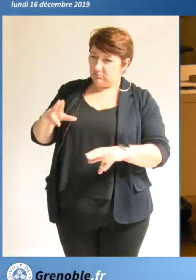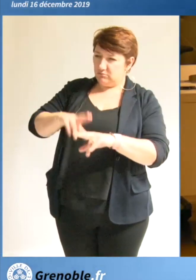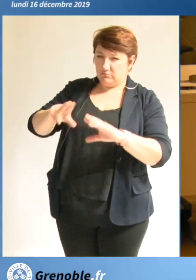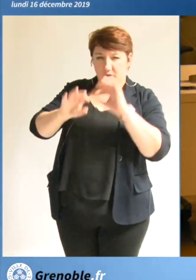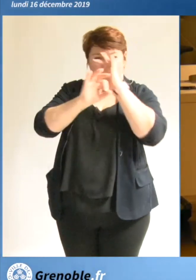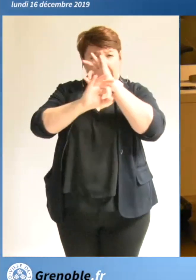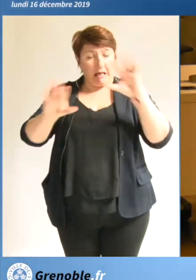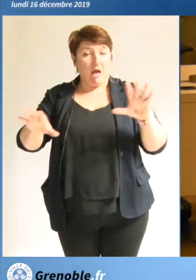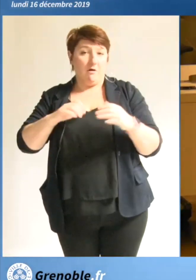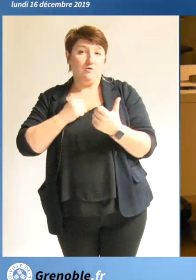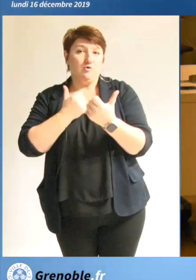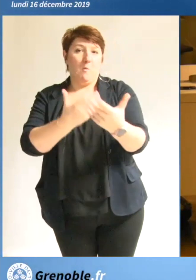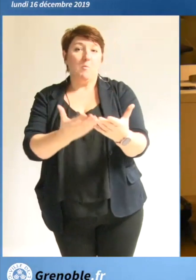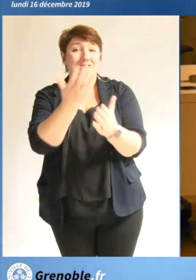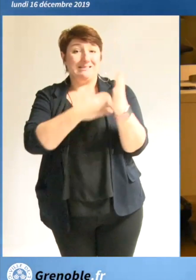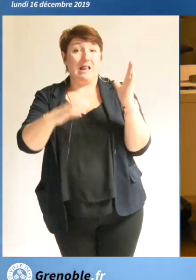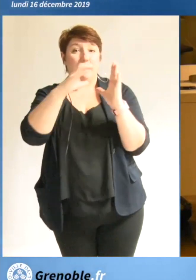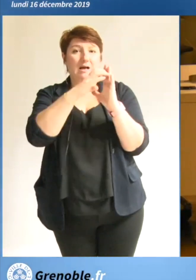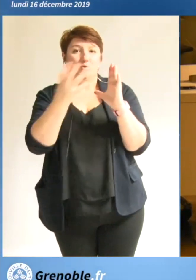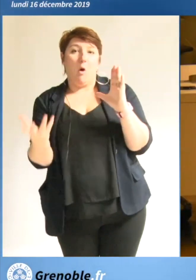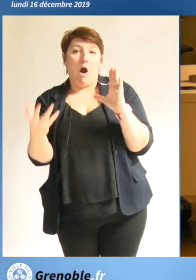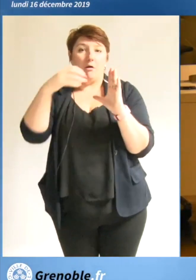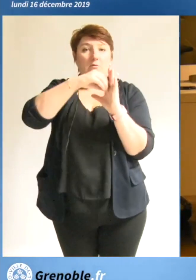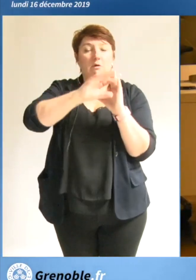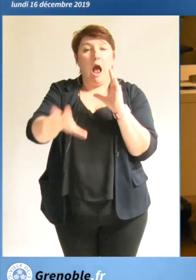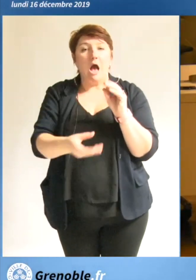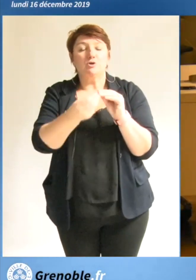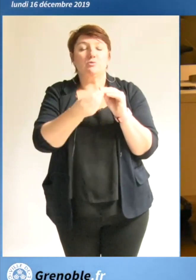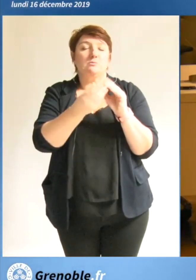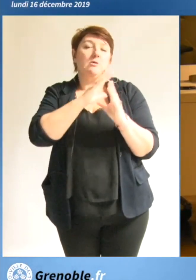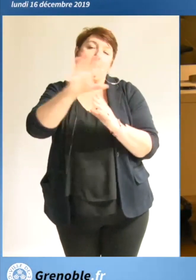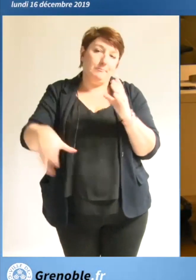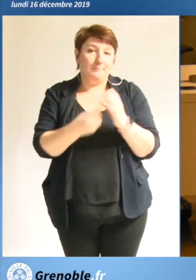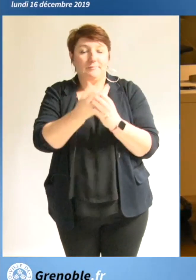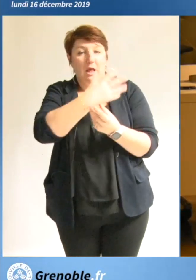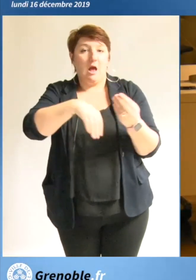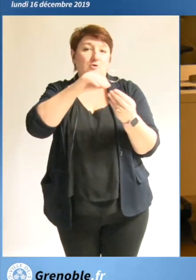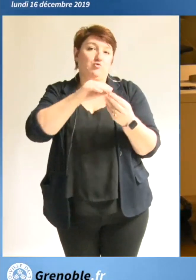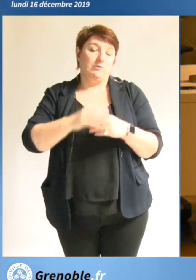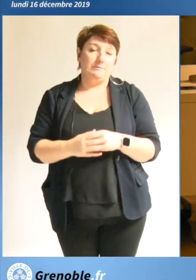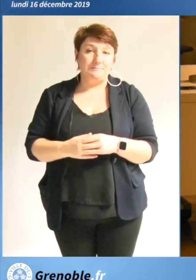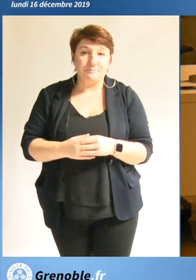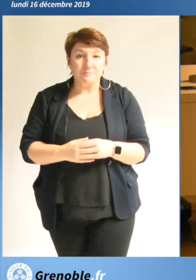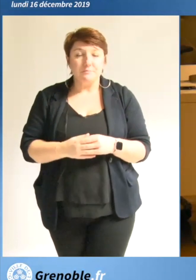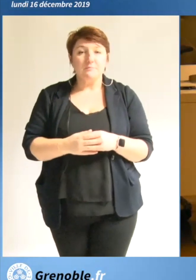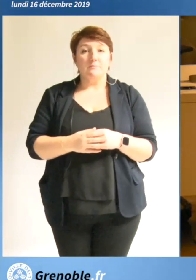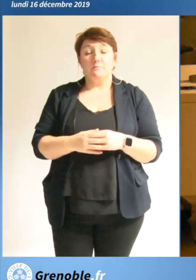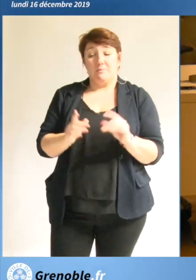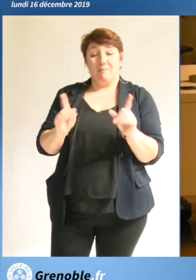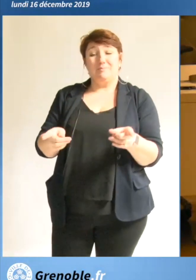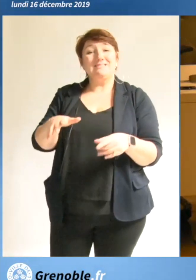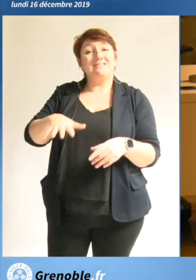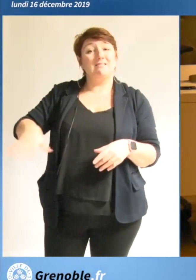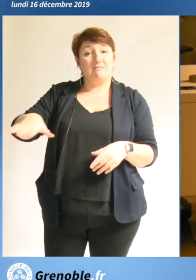réalisée, soit intégré à cette délibération concernant le renouvellement urbain de Villeneuve. Sa dégradation est